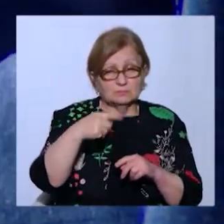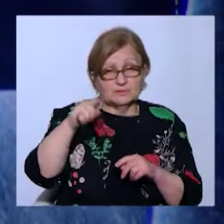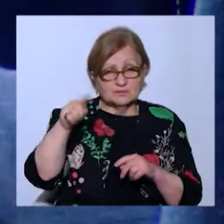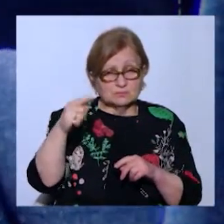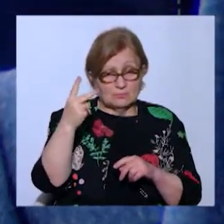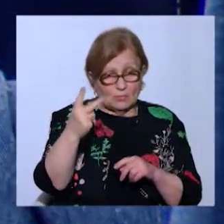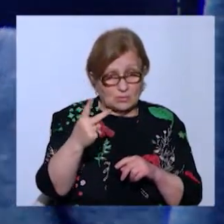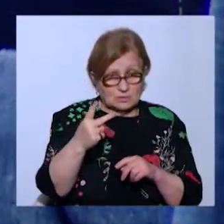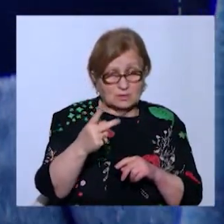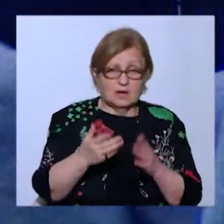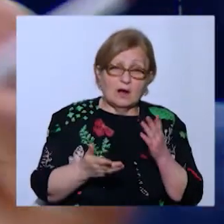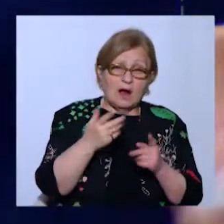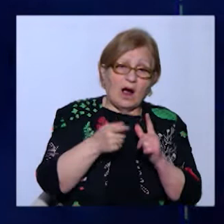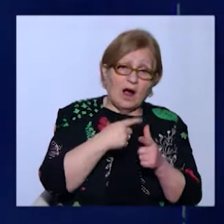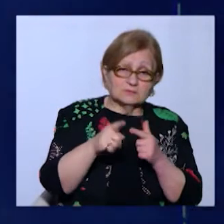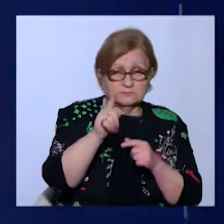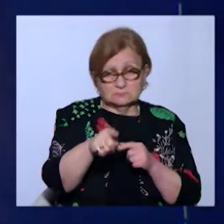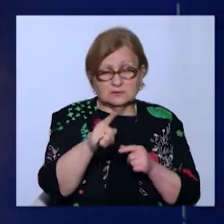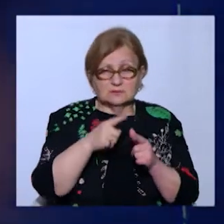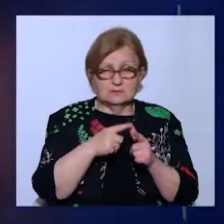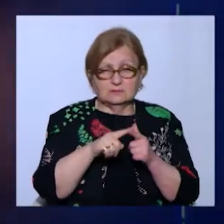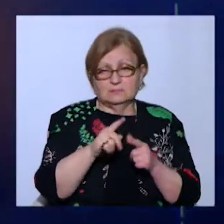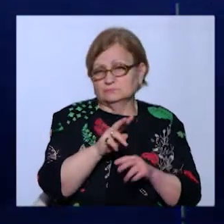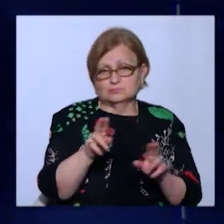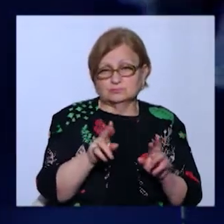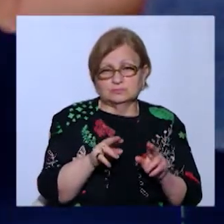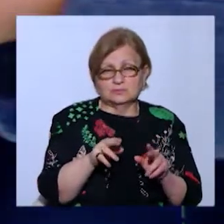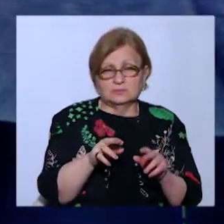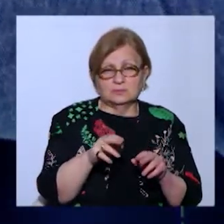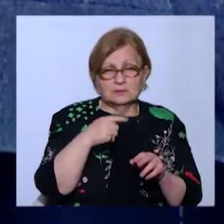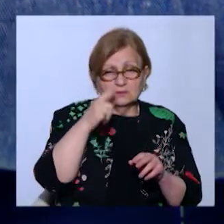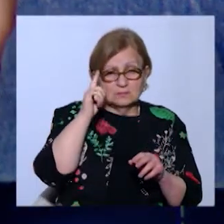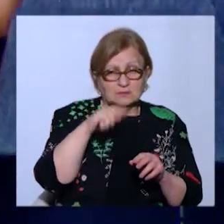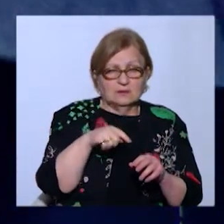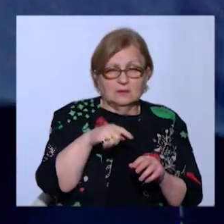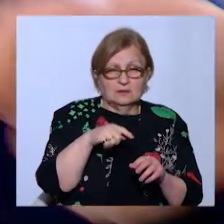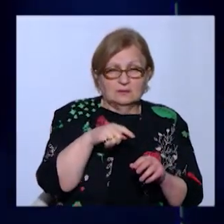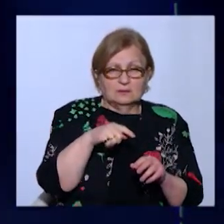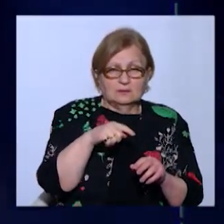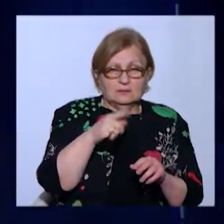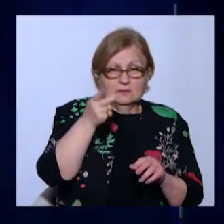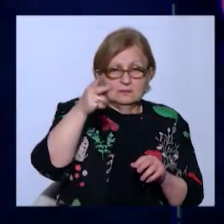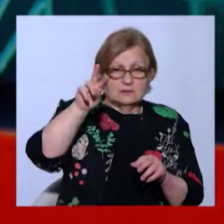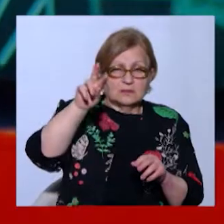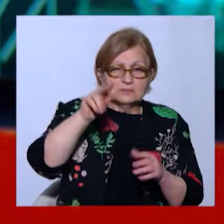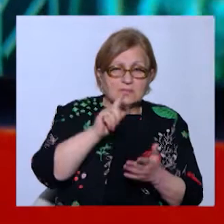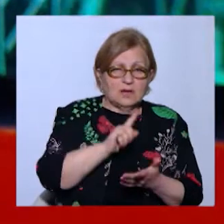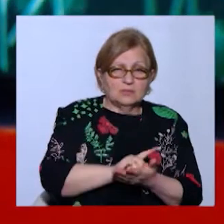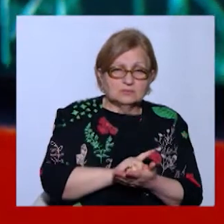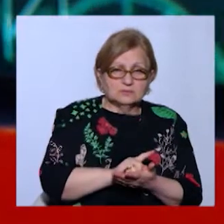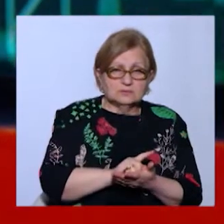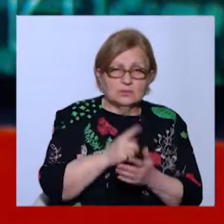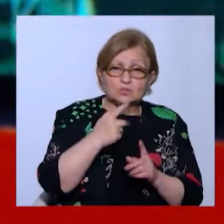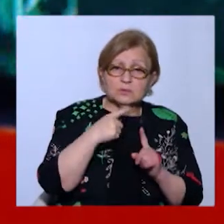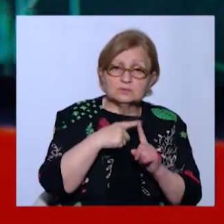ან - 1 + ფესვი 2-ს. ჩვენ ნუ როგორც უკვე აღვნიშნეთ, ხარისხი აუცილებლად